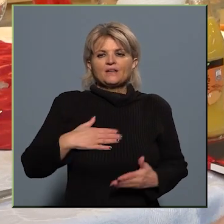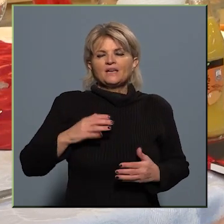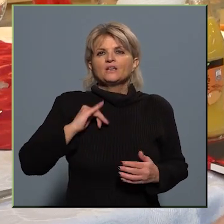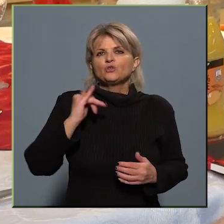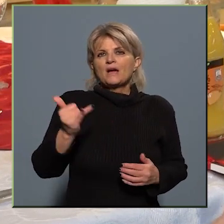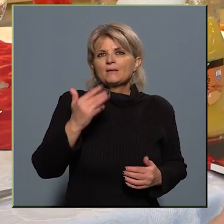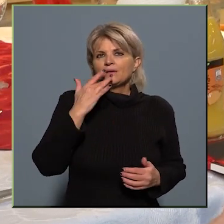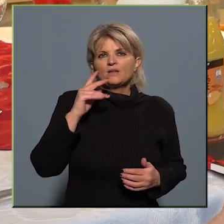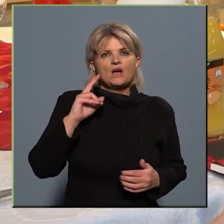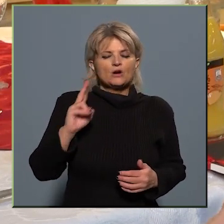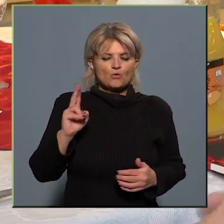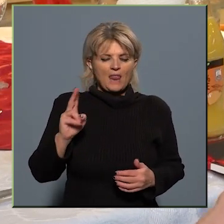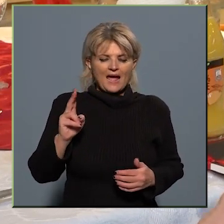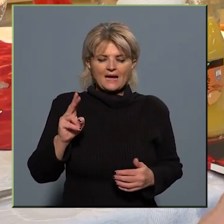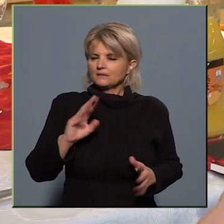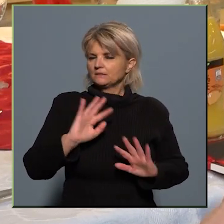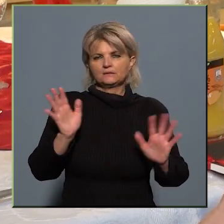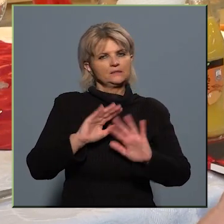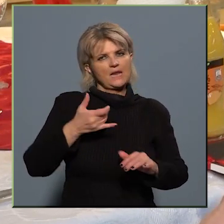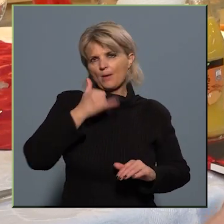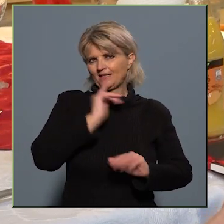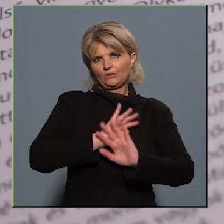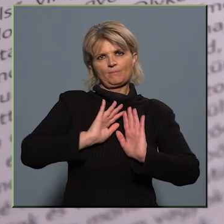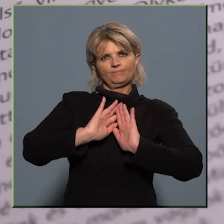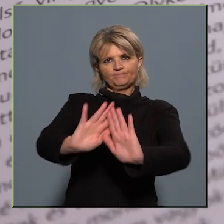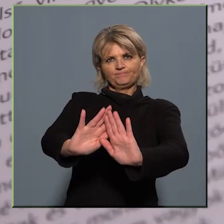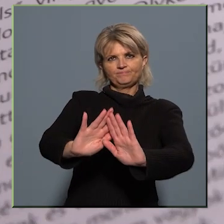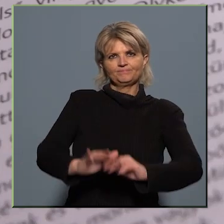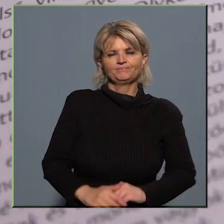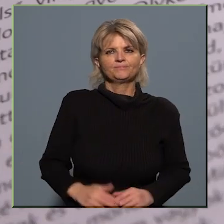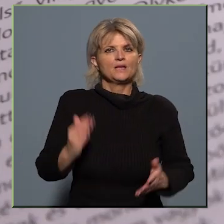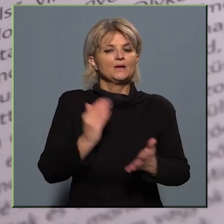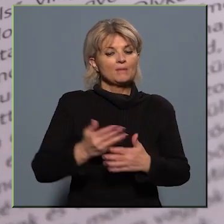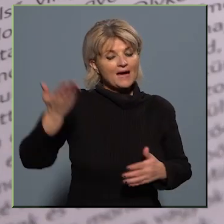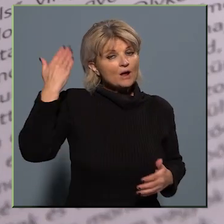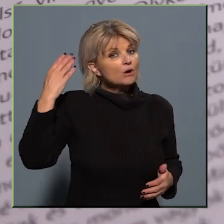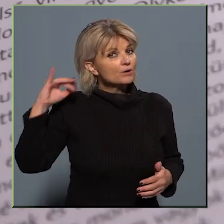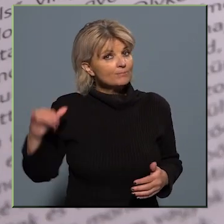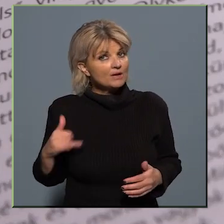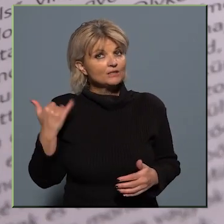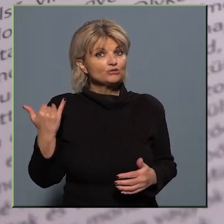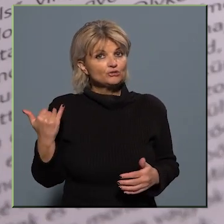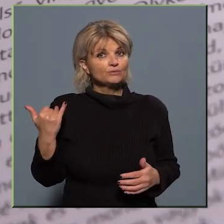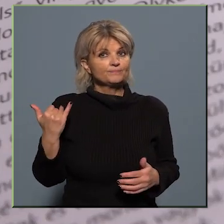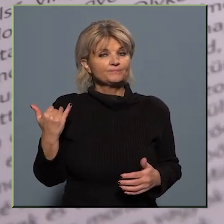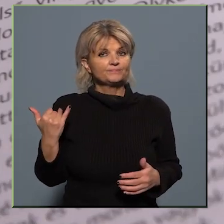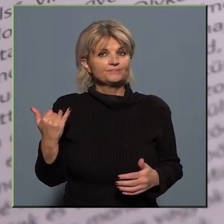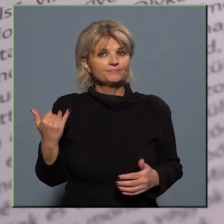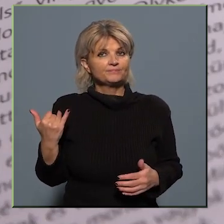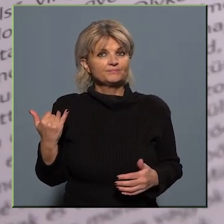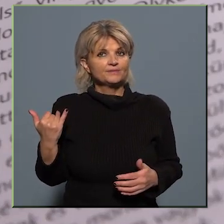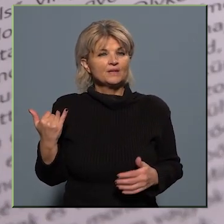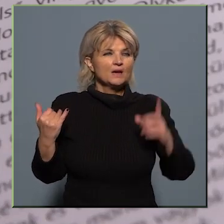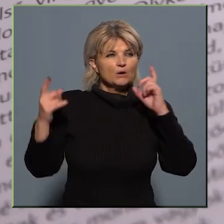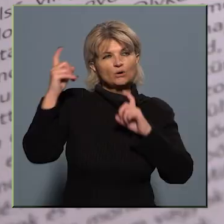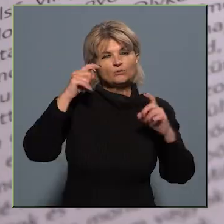sokáig például kólát, olyan szénsavas üdítőt pont ezért nem ittam. Már akkoriban is előkerültek a